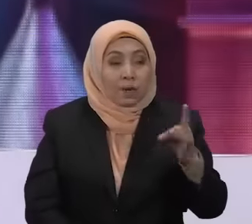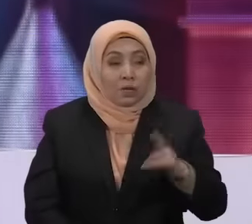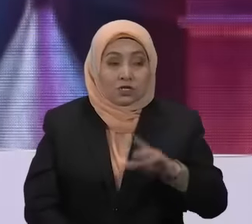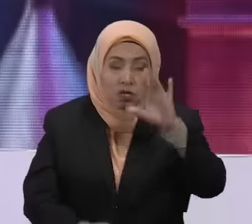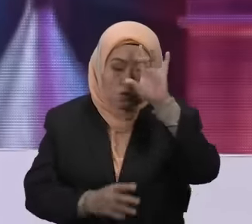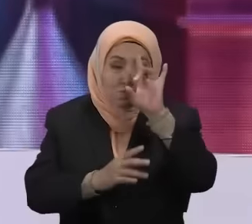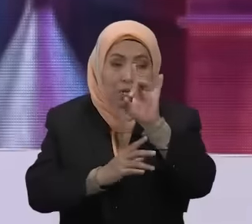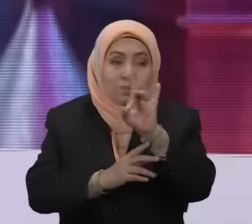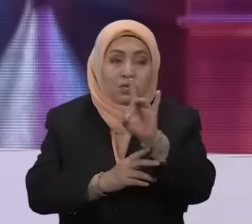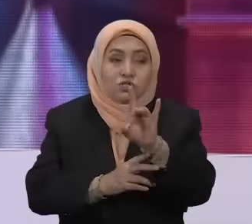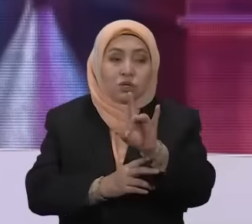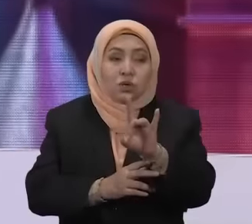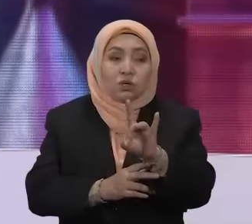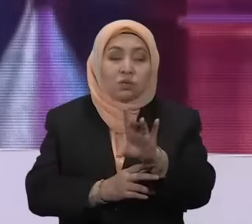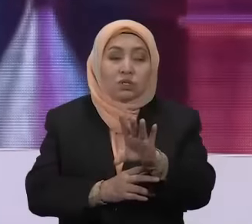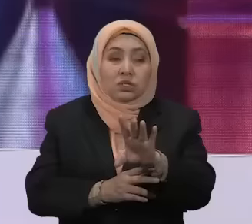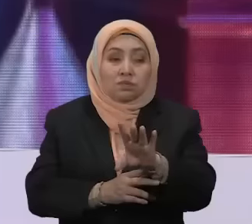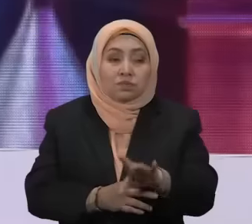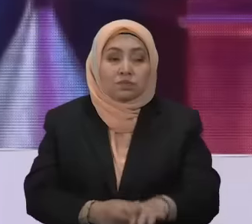ke-18. A'udzu billahi minasyaitonir rajim.